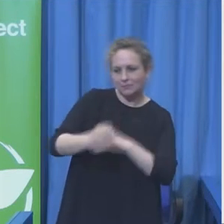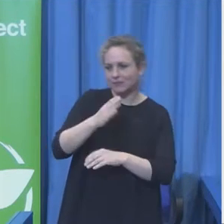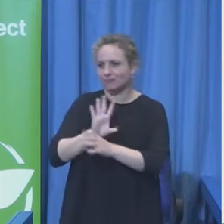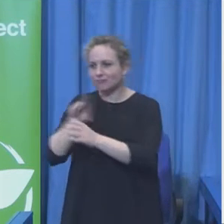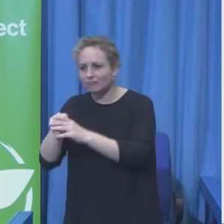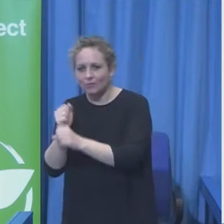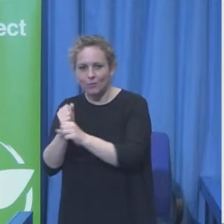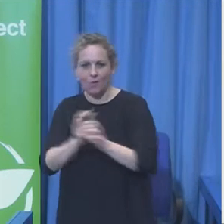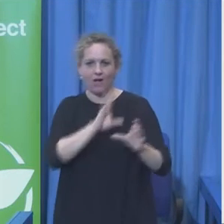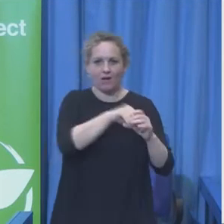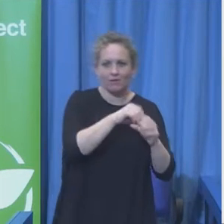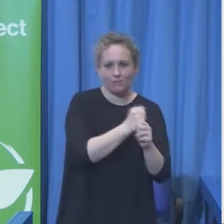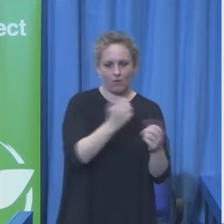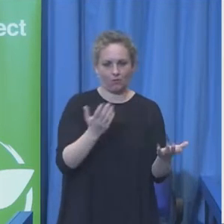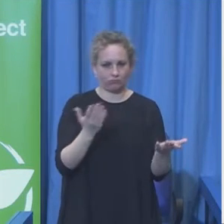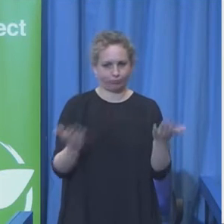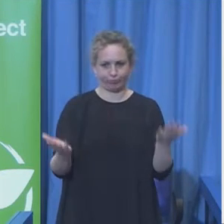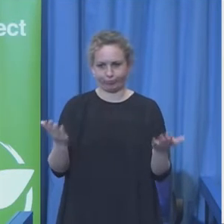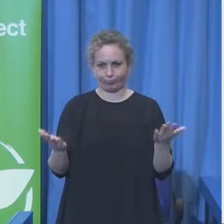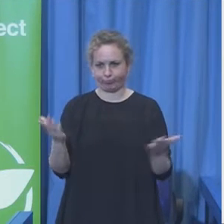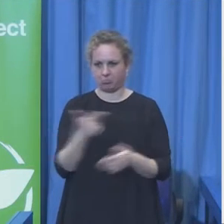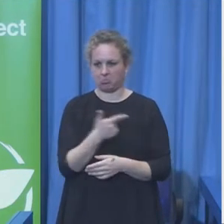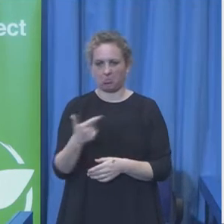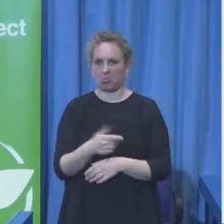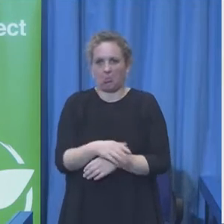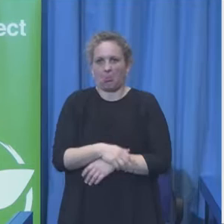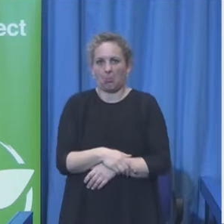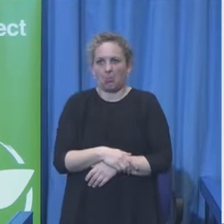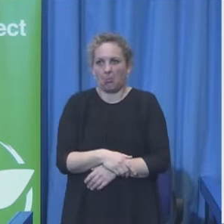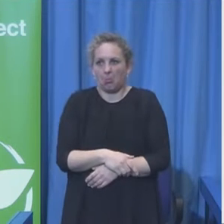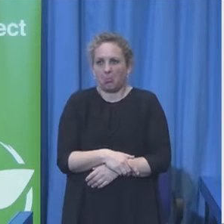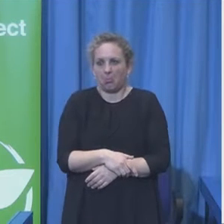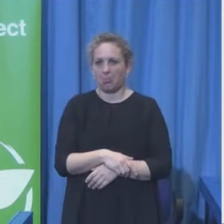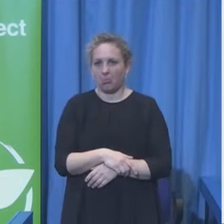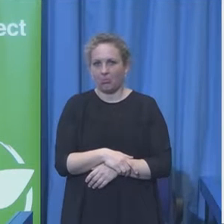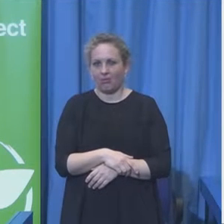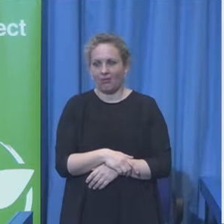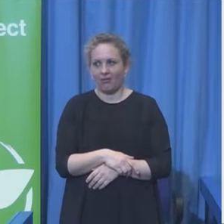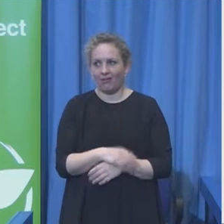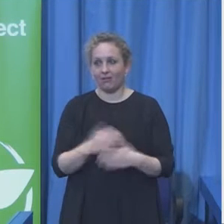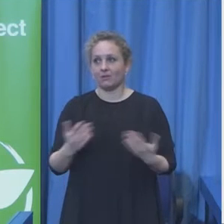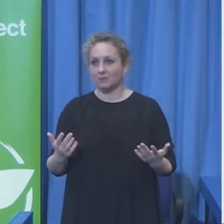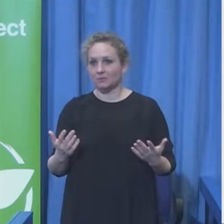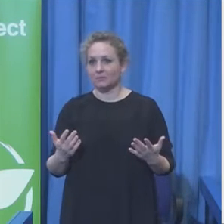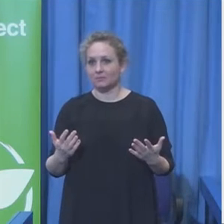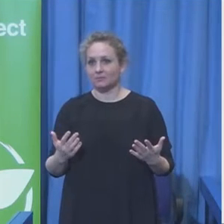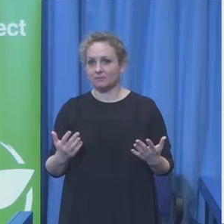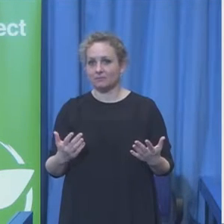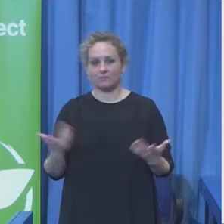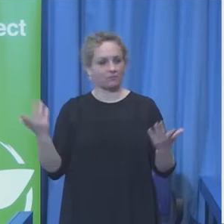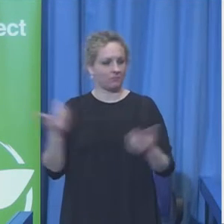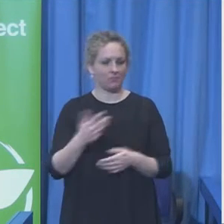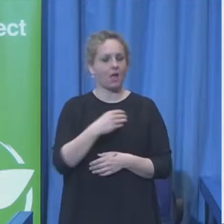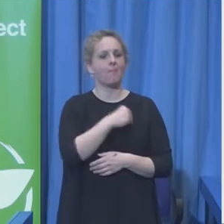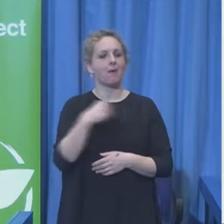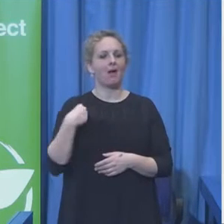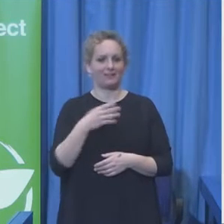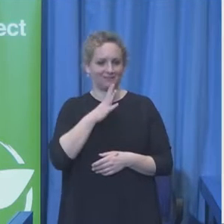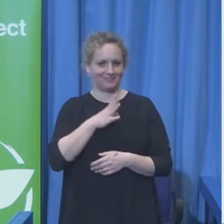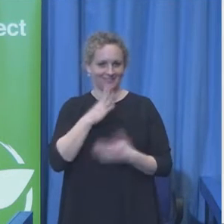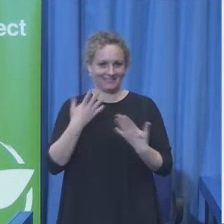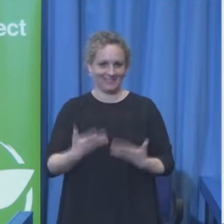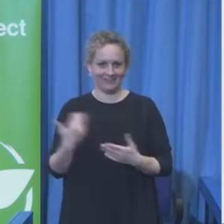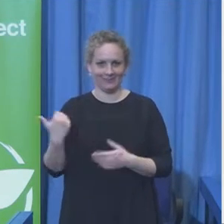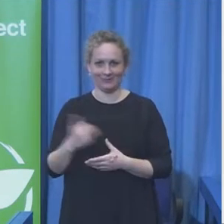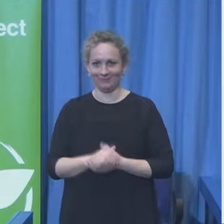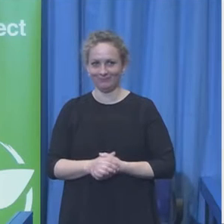interwencji, rehabilitacji, tendencja do wykluczenia z udziału w powszechnym systemie